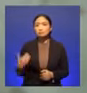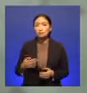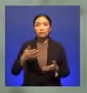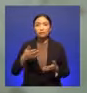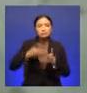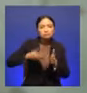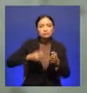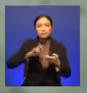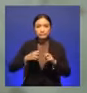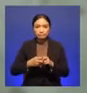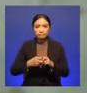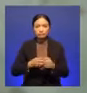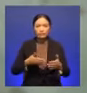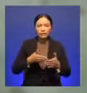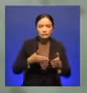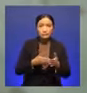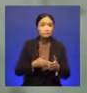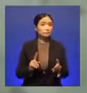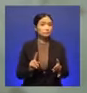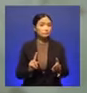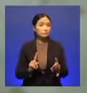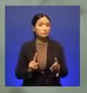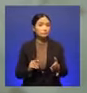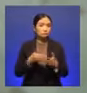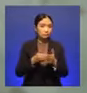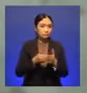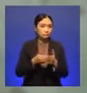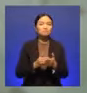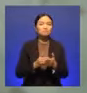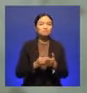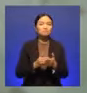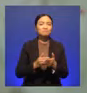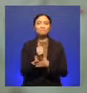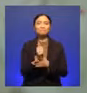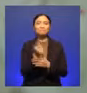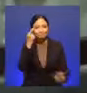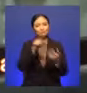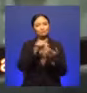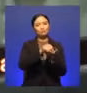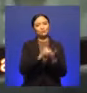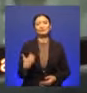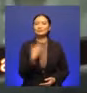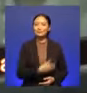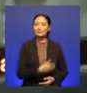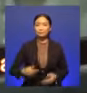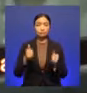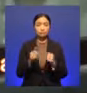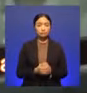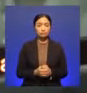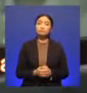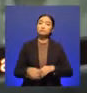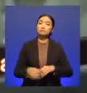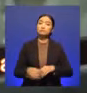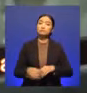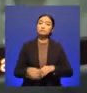รรคที่ขวางหน้าขั้นต้นก่อนที่เขาจะเข้าถึงบริการสุขภาพต่างๆนะครับฉะนั้นการจัดการสร้างเสริมสุขภาพ